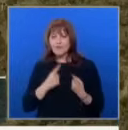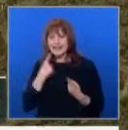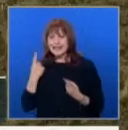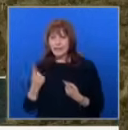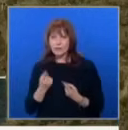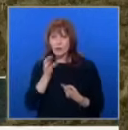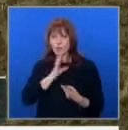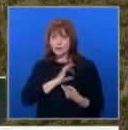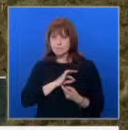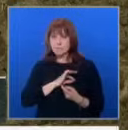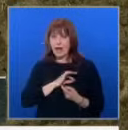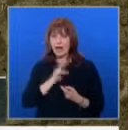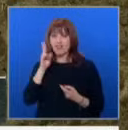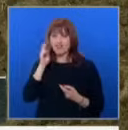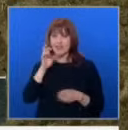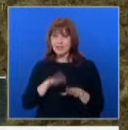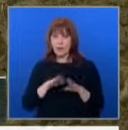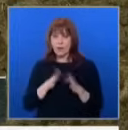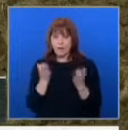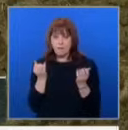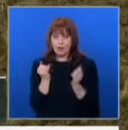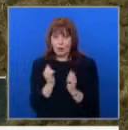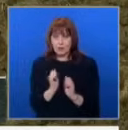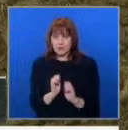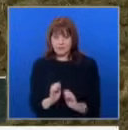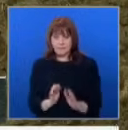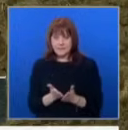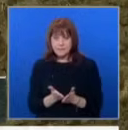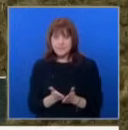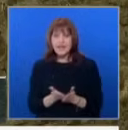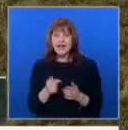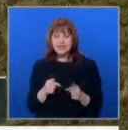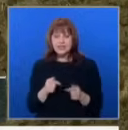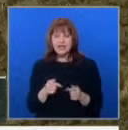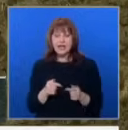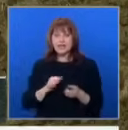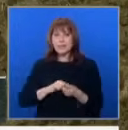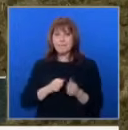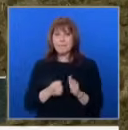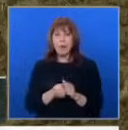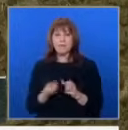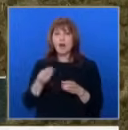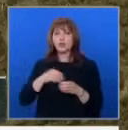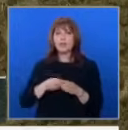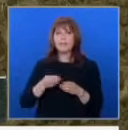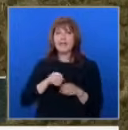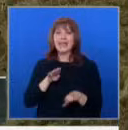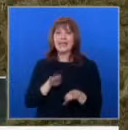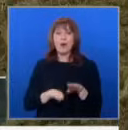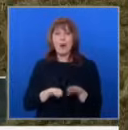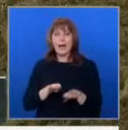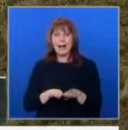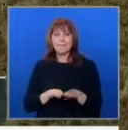успях да сваля над 20 кг още за първата година на терапията. От сега нататък се борим вече с допълнителните килограми,